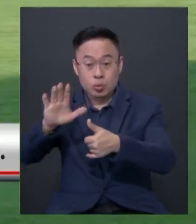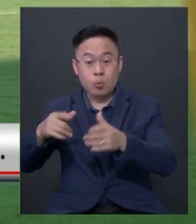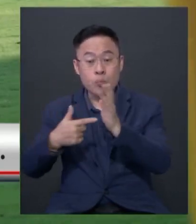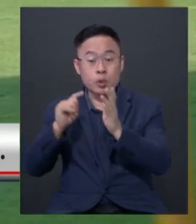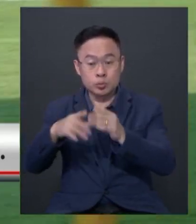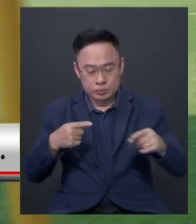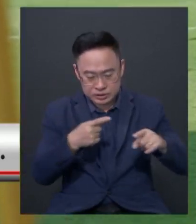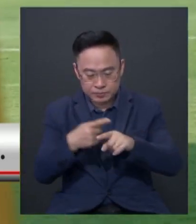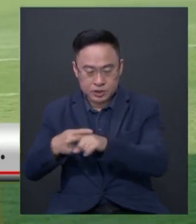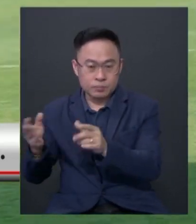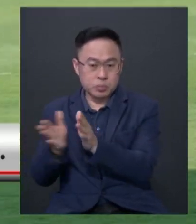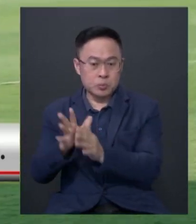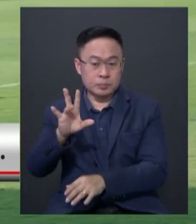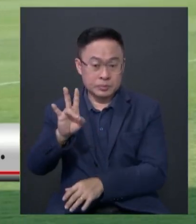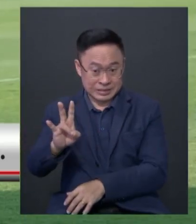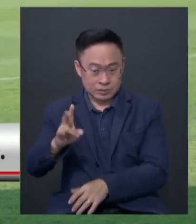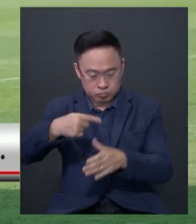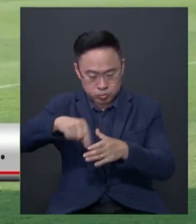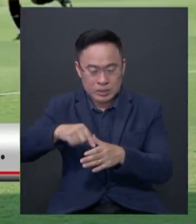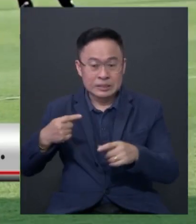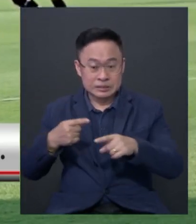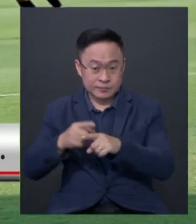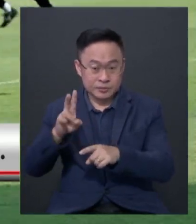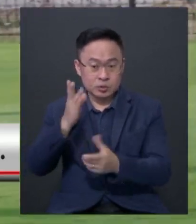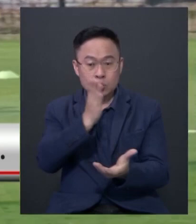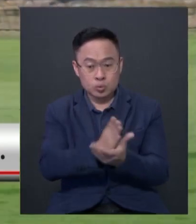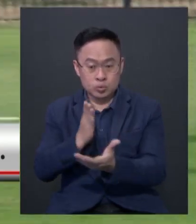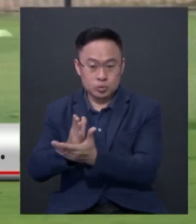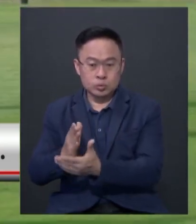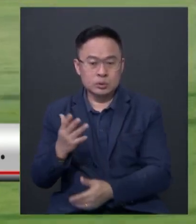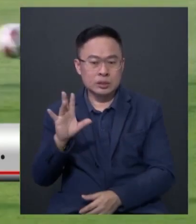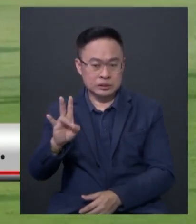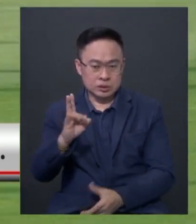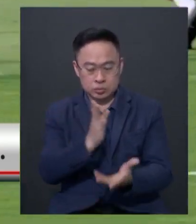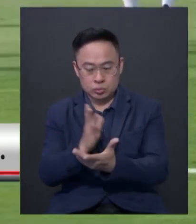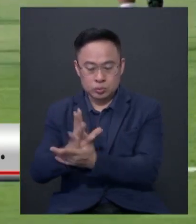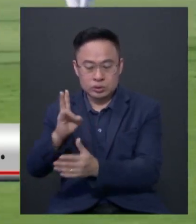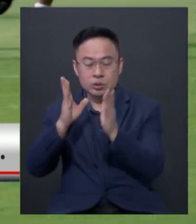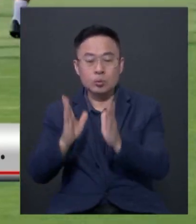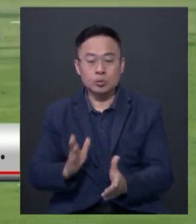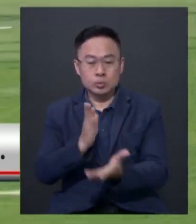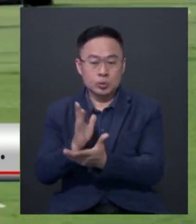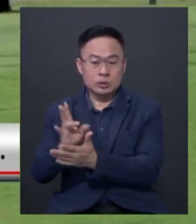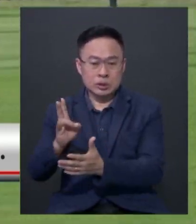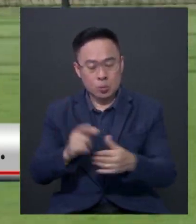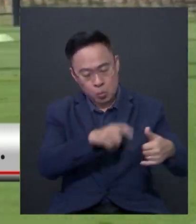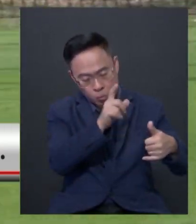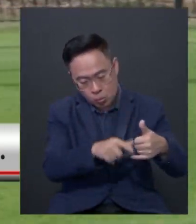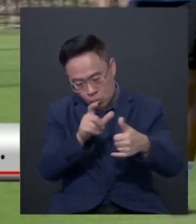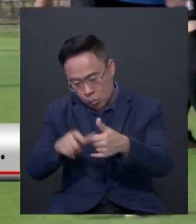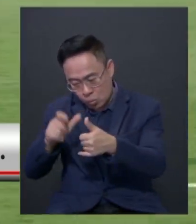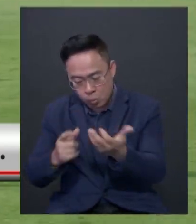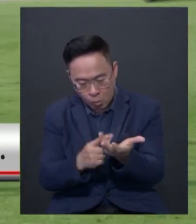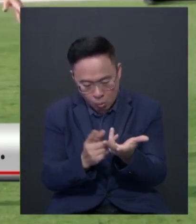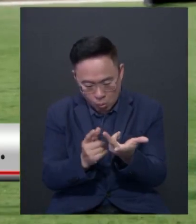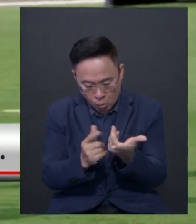ารายชื่อที่พิชี่อ่านไปเมื่อสักครู่ทั้งหมดตั้งแต่ฟานดี้ตูนเยสสันติภาพชนภัทรกิติ